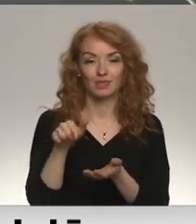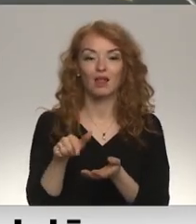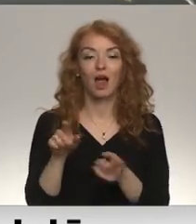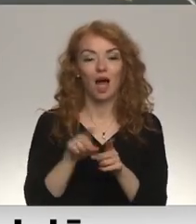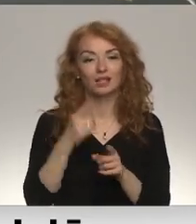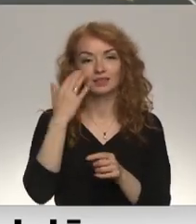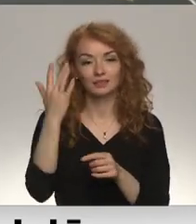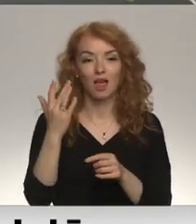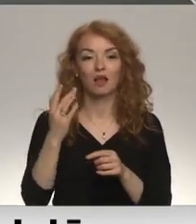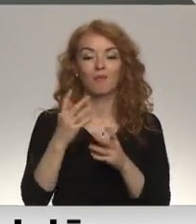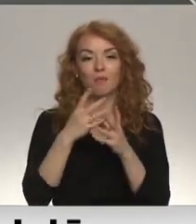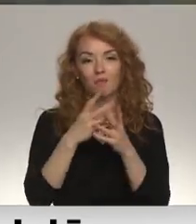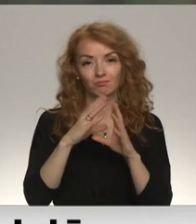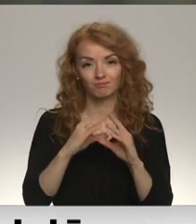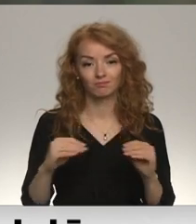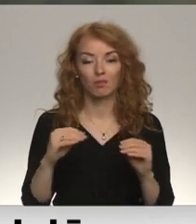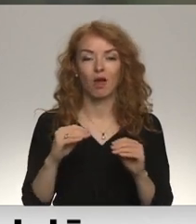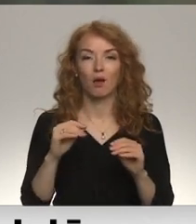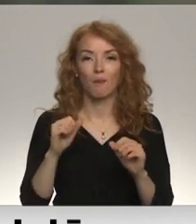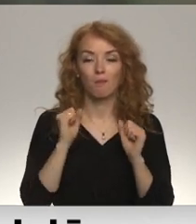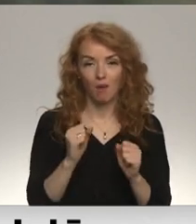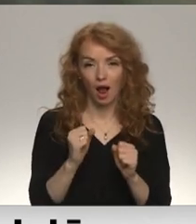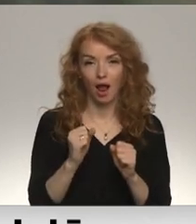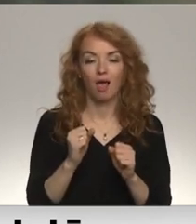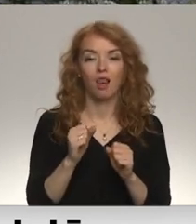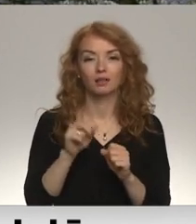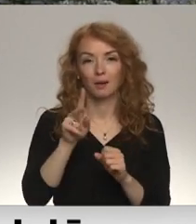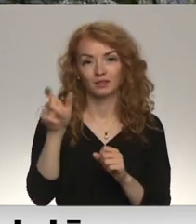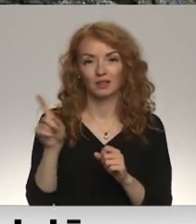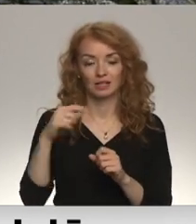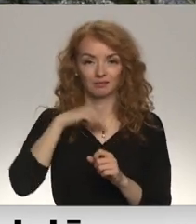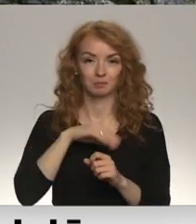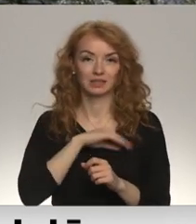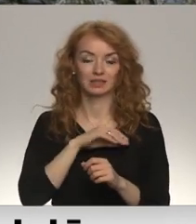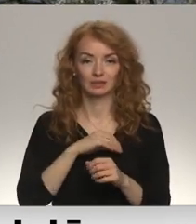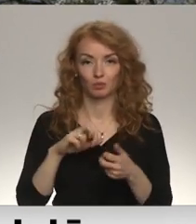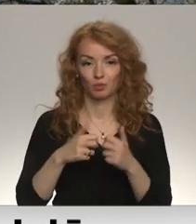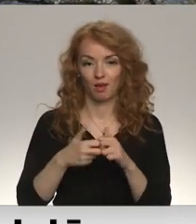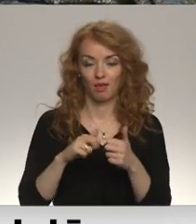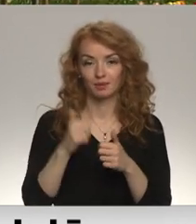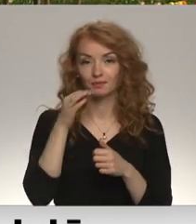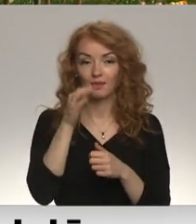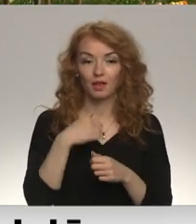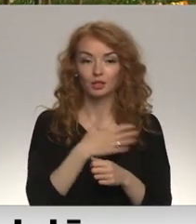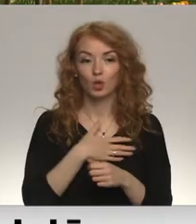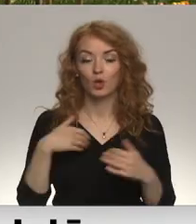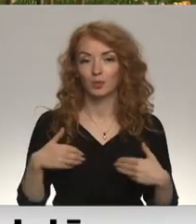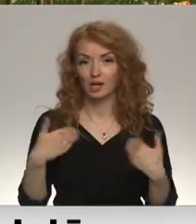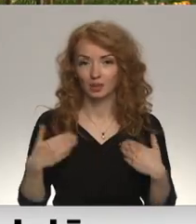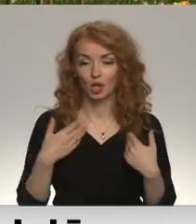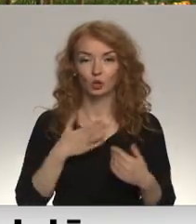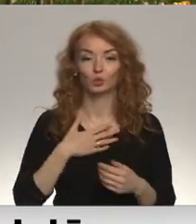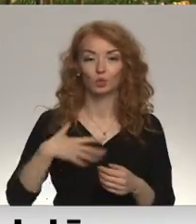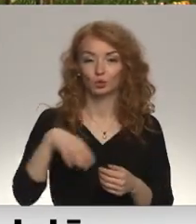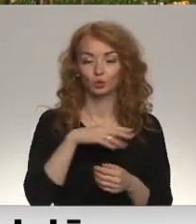cer mazināt noliegumu un bailes, ko daudziem izraisa psihiskas saslimšanas. Es ļoti priecājos, kad mūsu